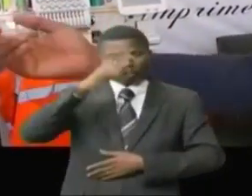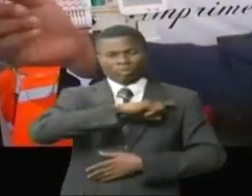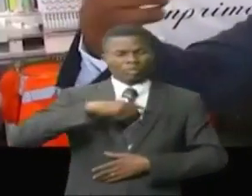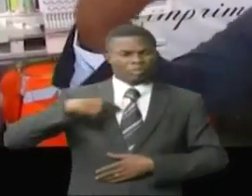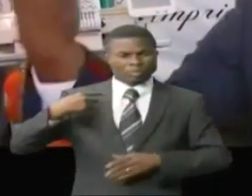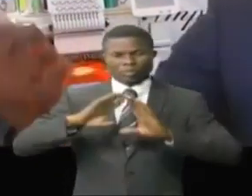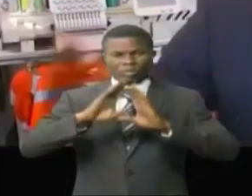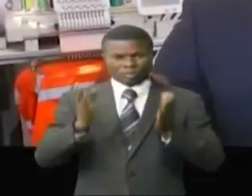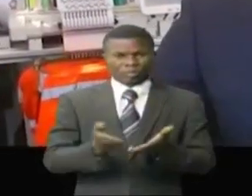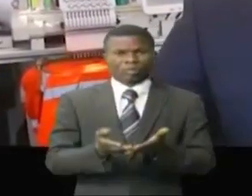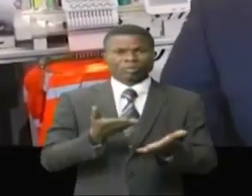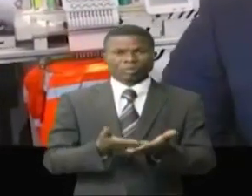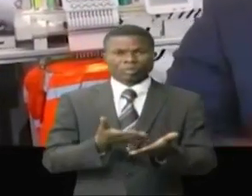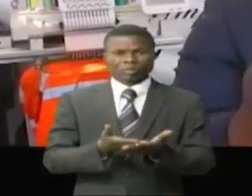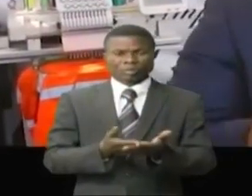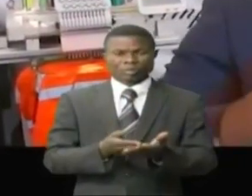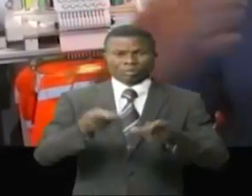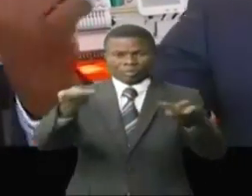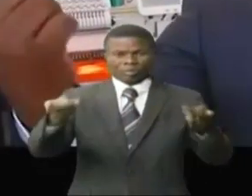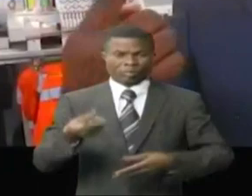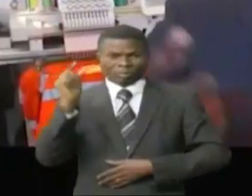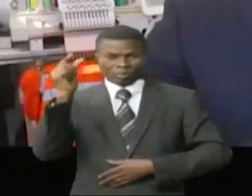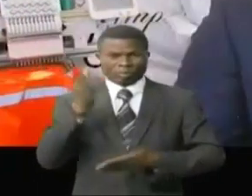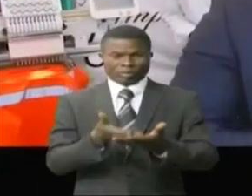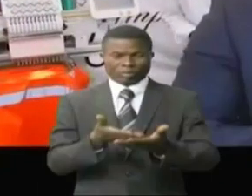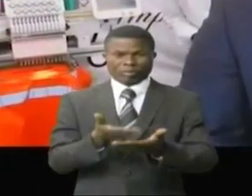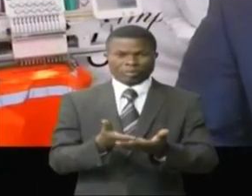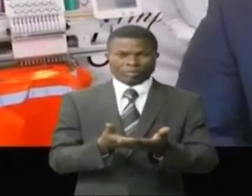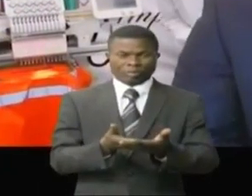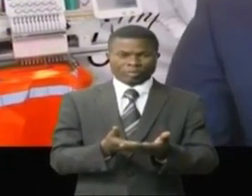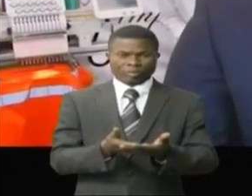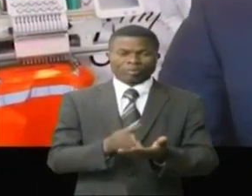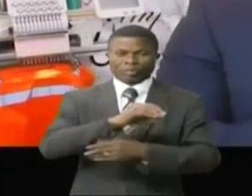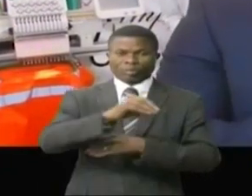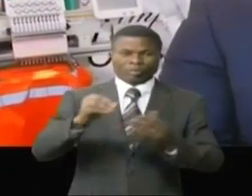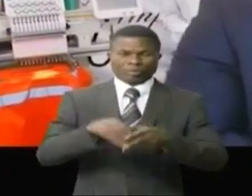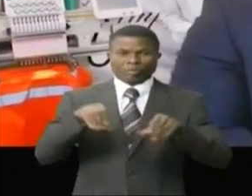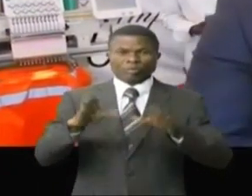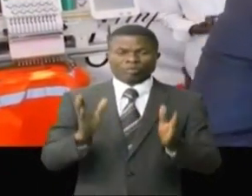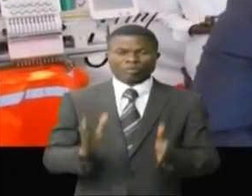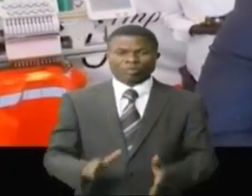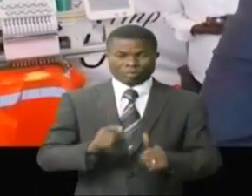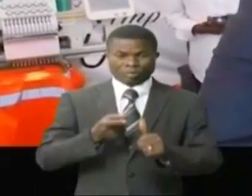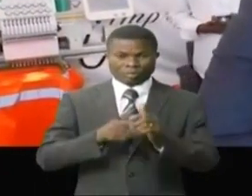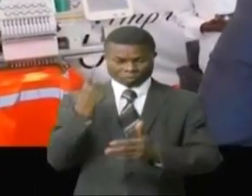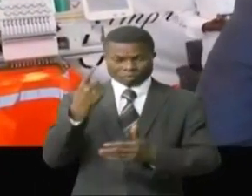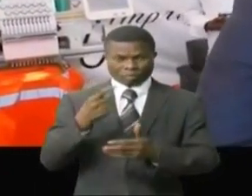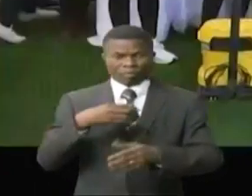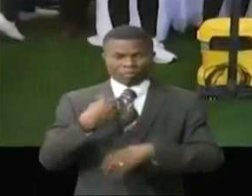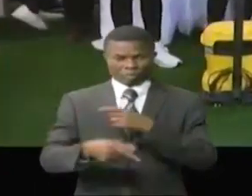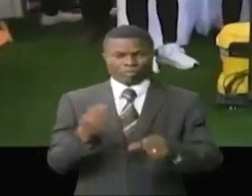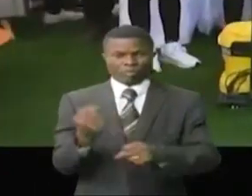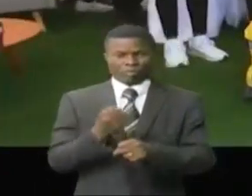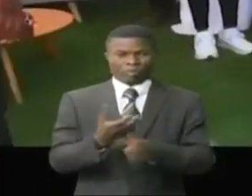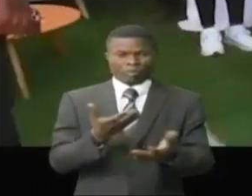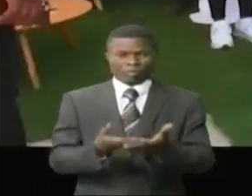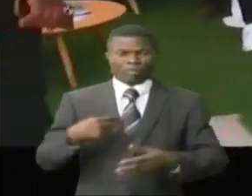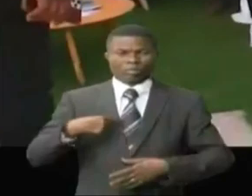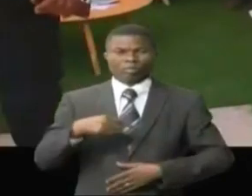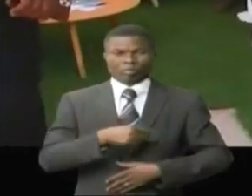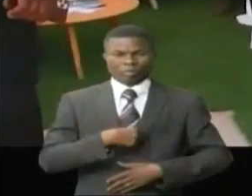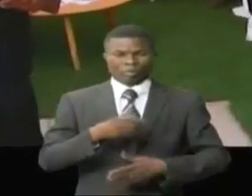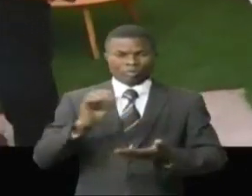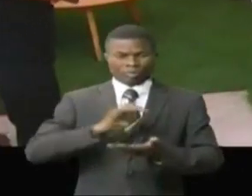qui est dans ces salons miniers comme bâche et drapeau. Et 100% congolais avec 99% de personnes congolaises. Nous sommes dans le